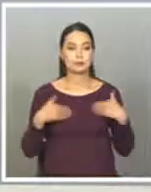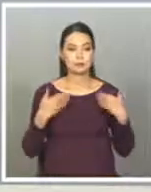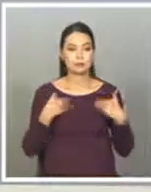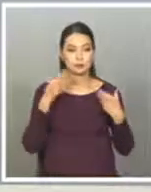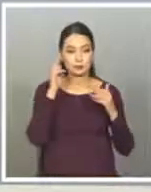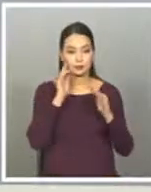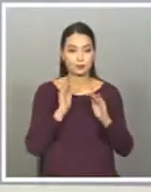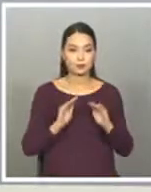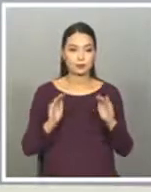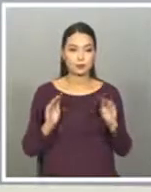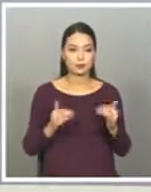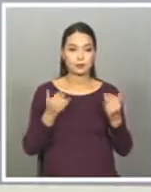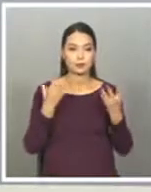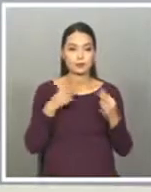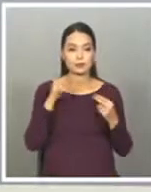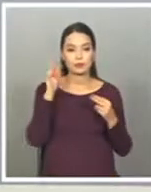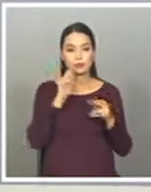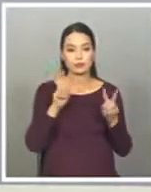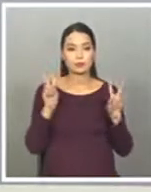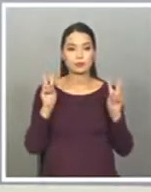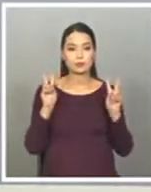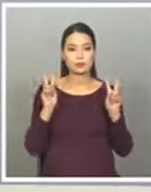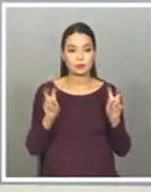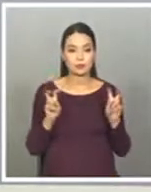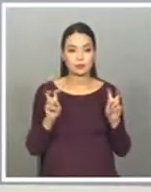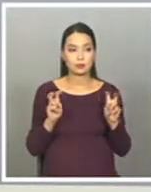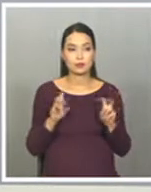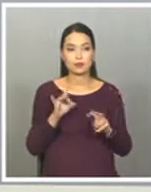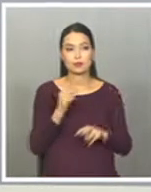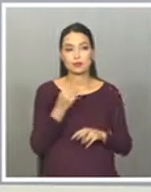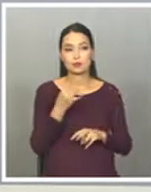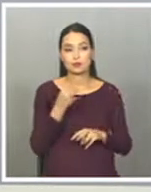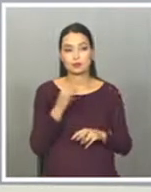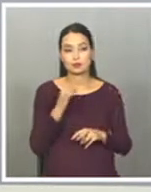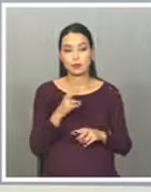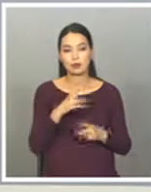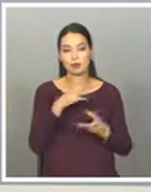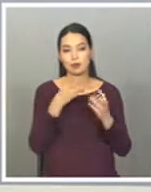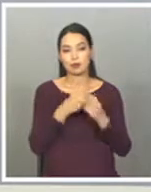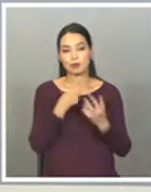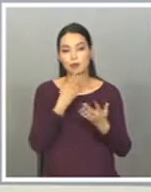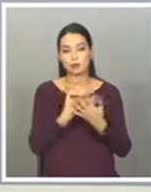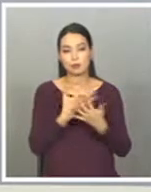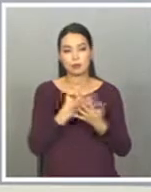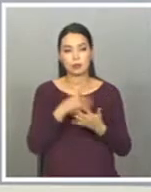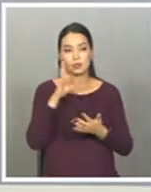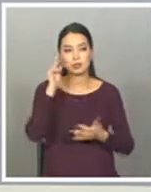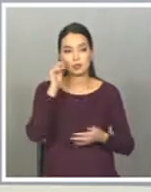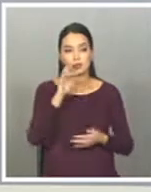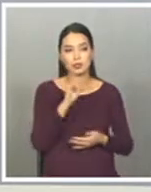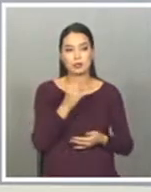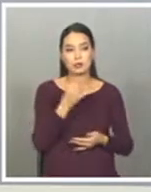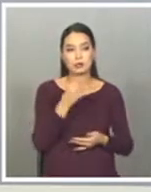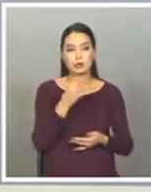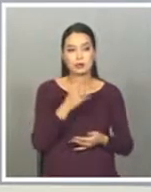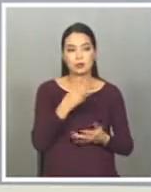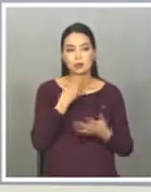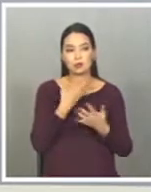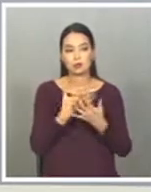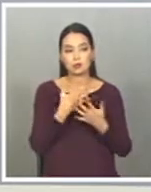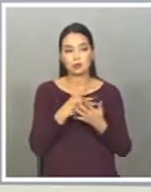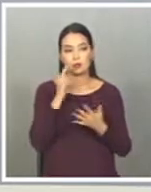Оқушылар, бүгінгі сабағымыздың тақырыбы рационал көрсеткішті дәреже, рационал көрсеткішті дәрежесі